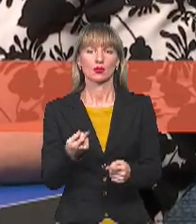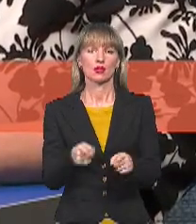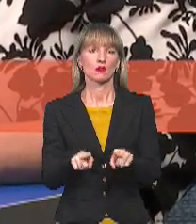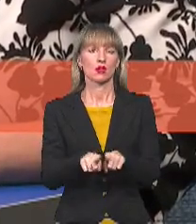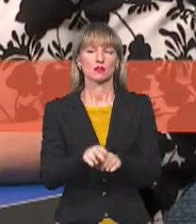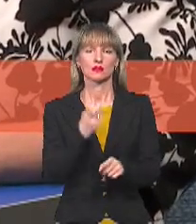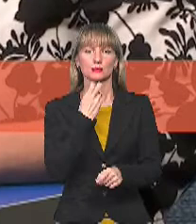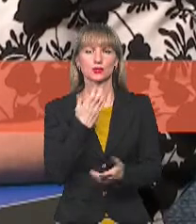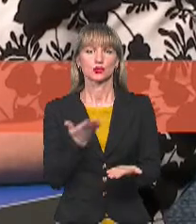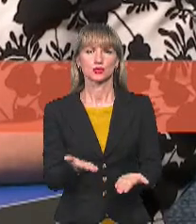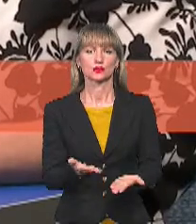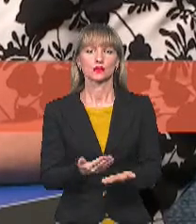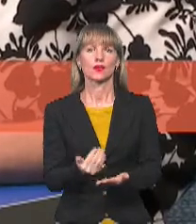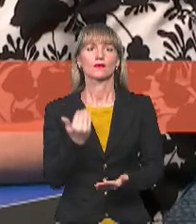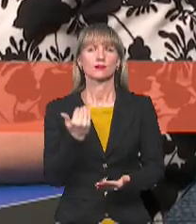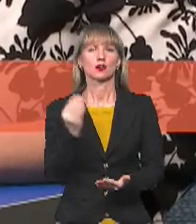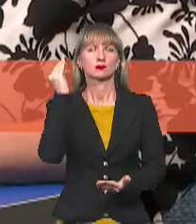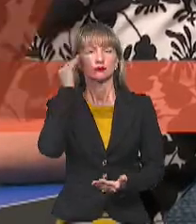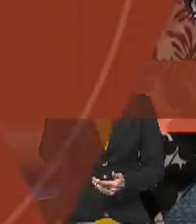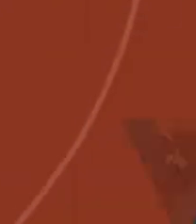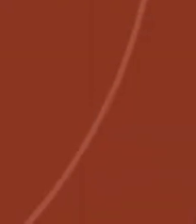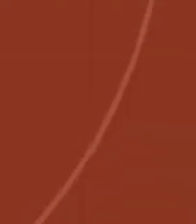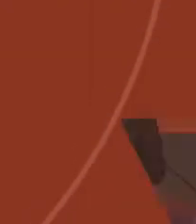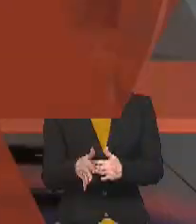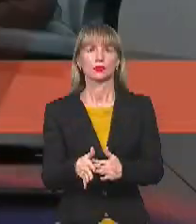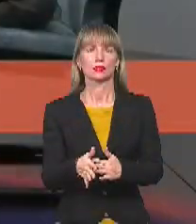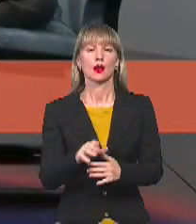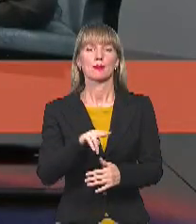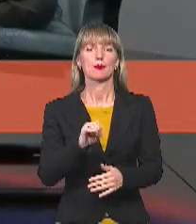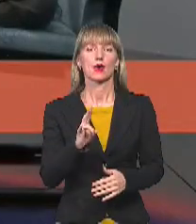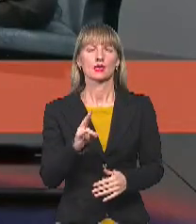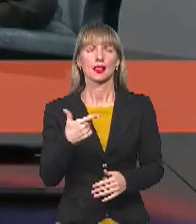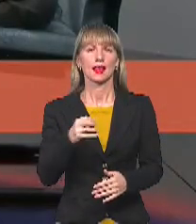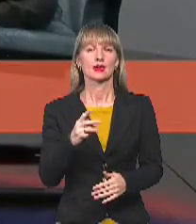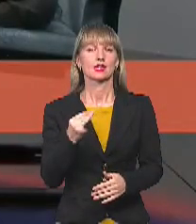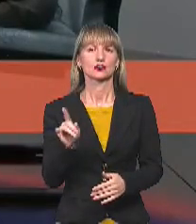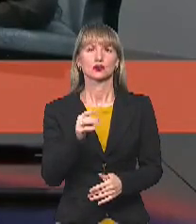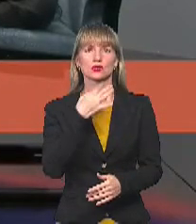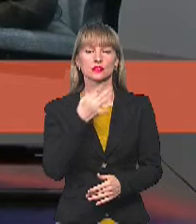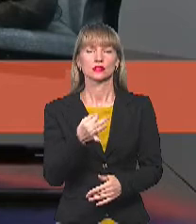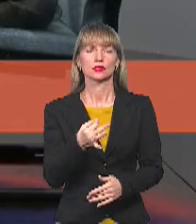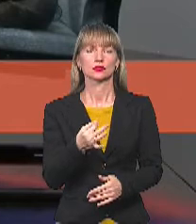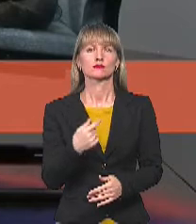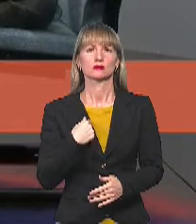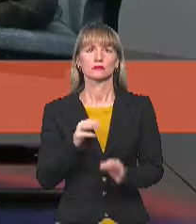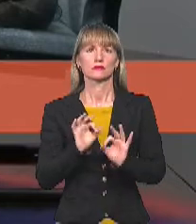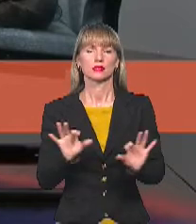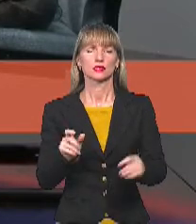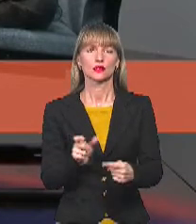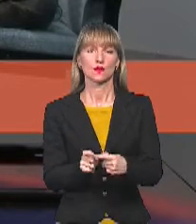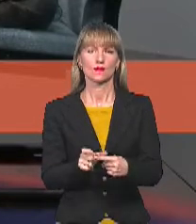смішно. Ваша позиція зрозуміла. Так. А пан Геннадій що скаже? Прокоментую